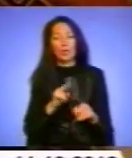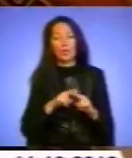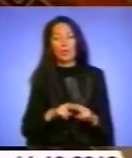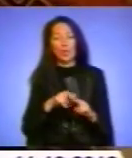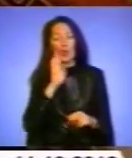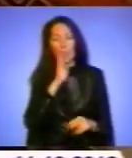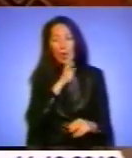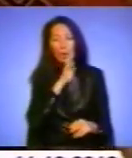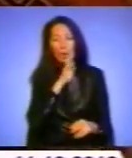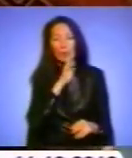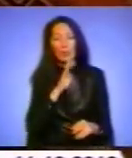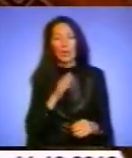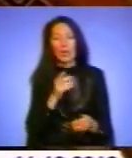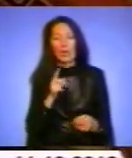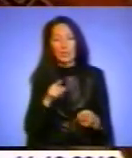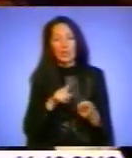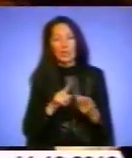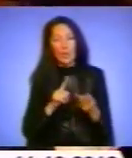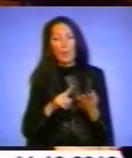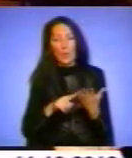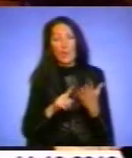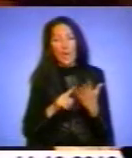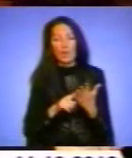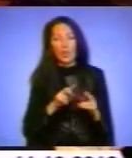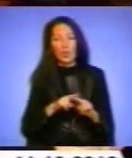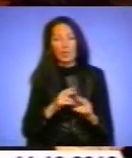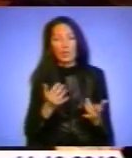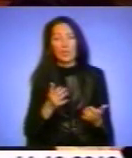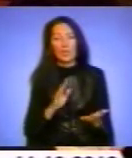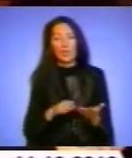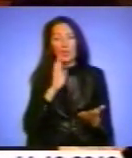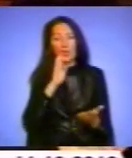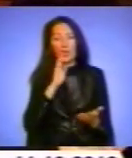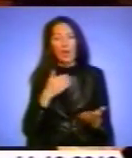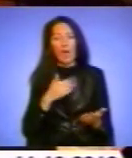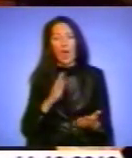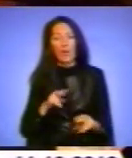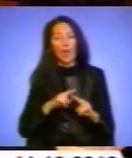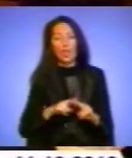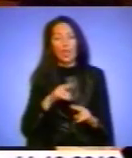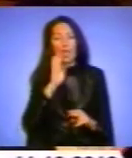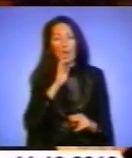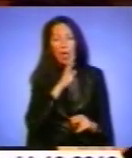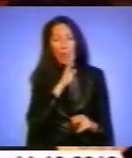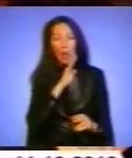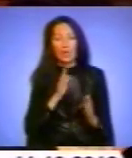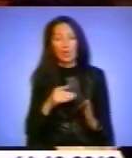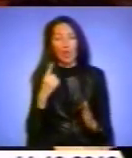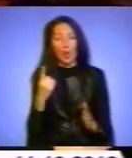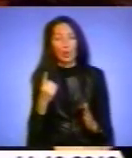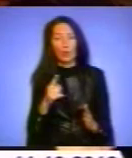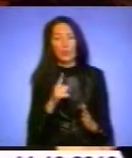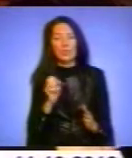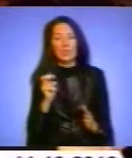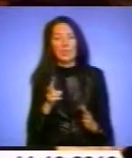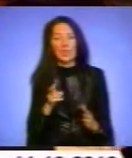п'ятий похресник. Є ще й похресниця. Я буду хрещена мама, скажімо так, тільки одному із членів